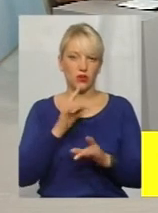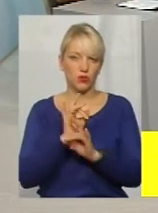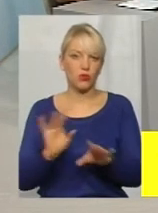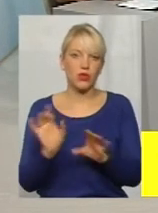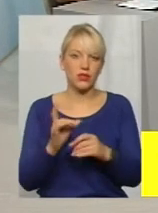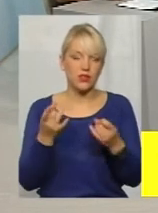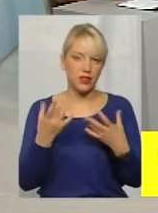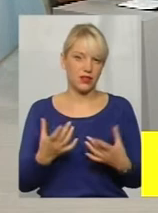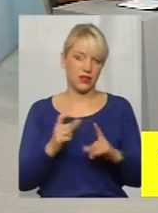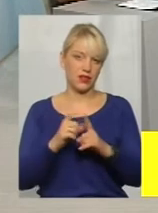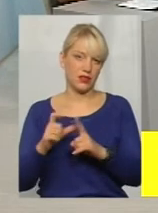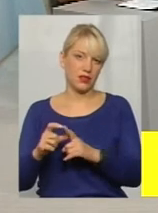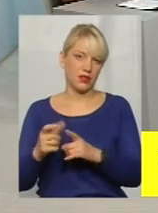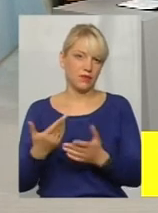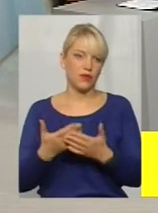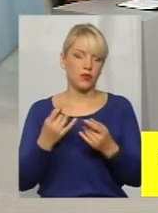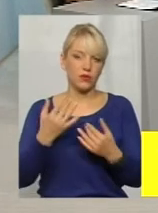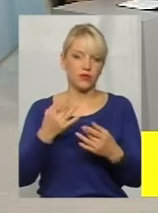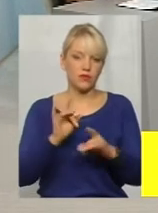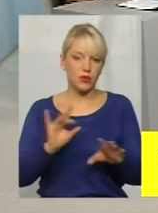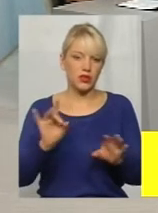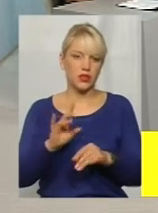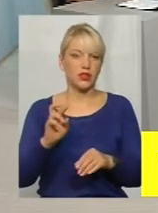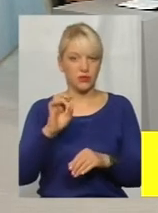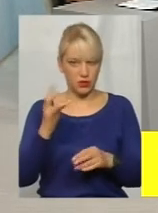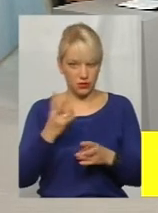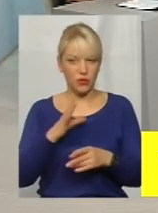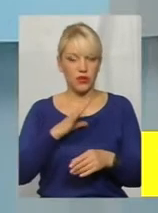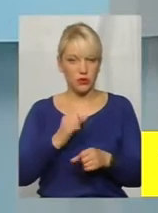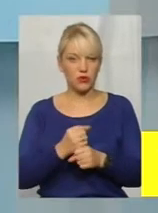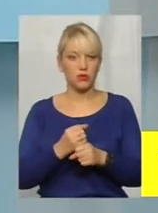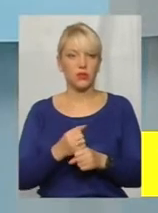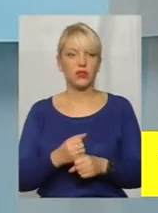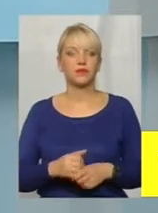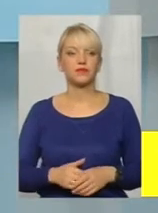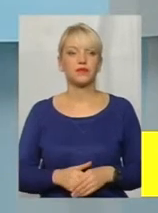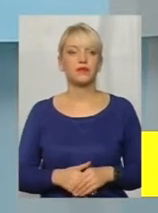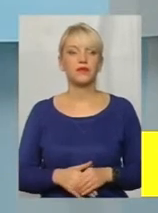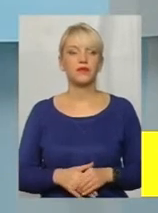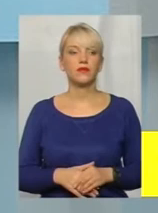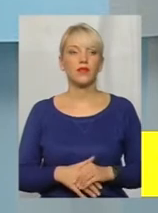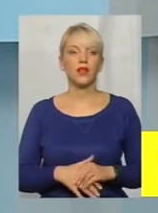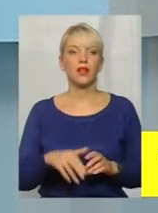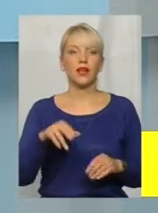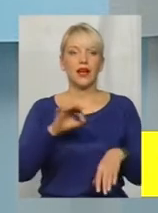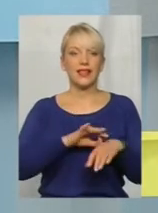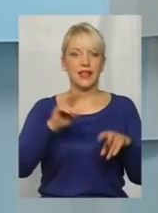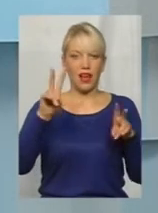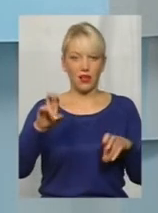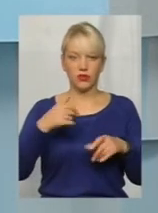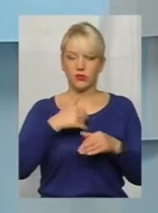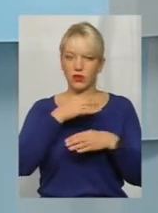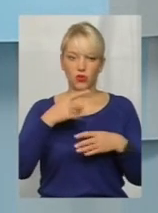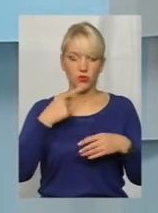пояснити простою зрозумілою для них мовою, мала би це зробити, так? Так, можливо, тобто люди не мають про діагноз ми не можемо говорити,